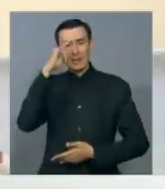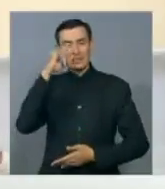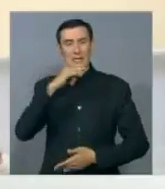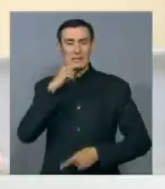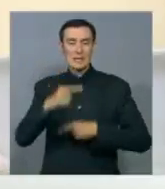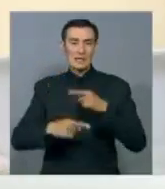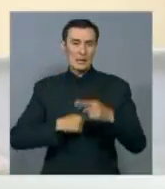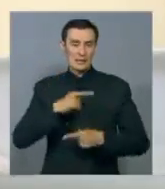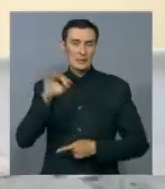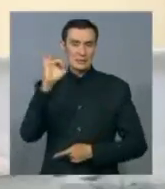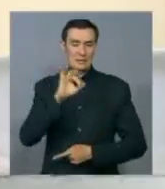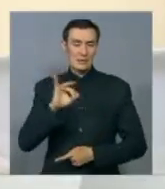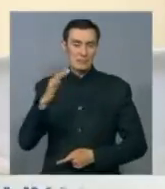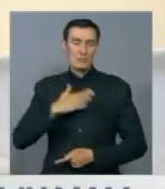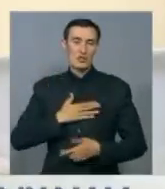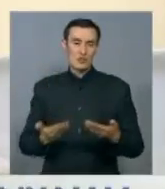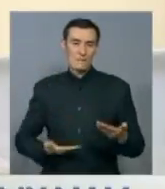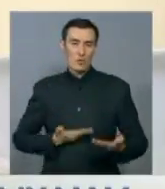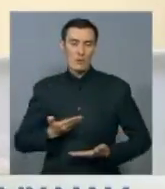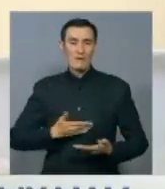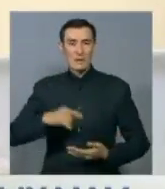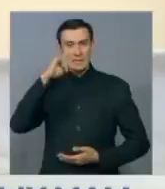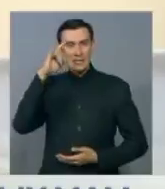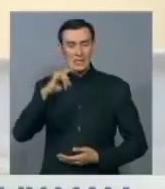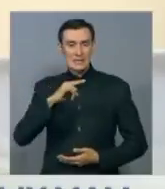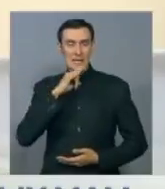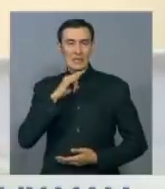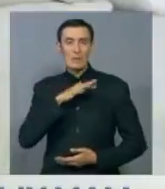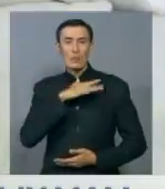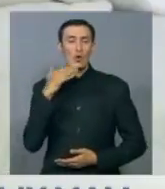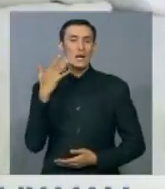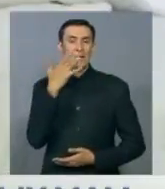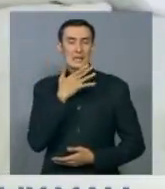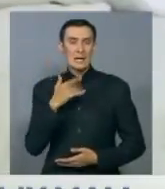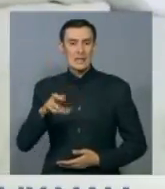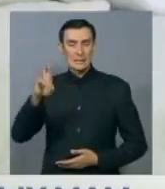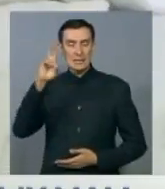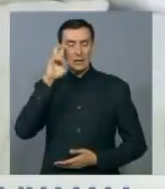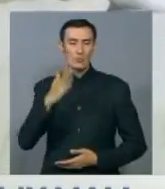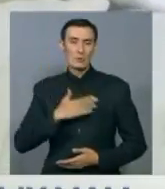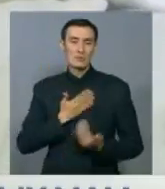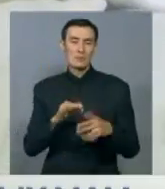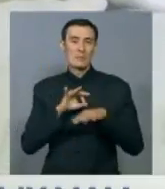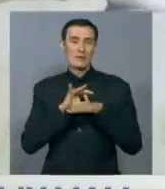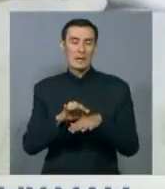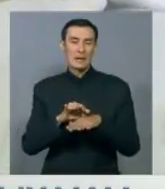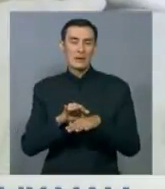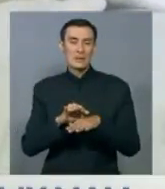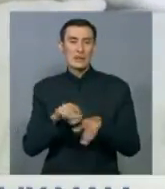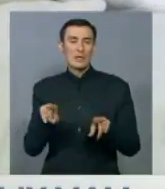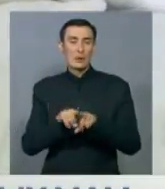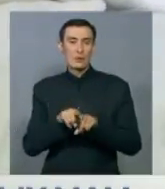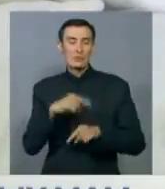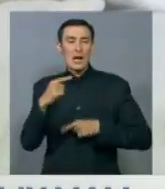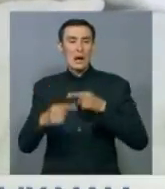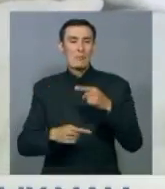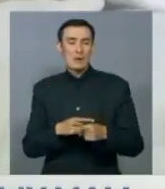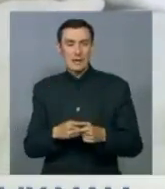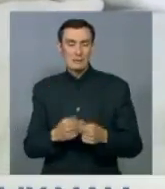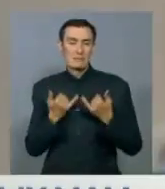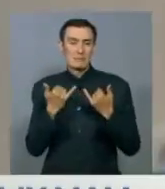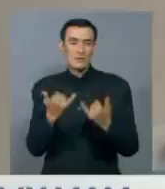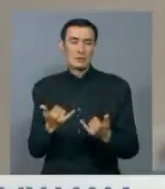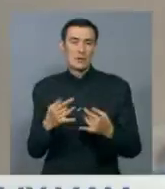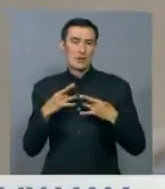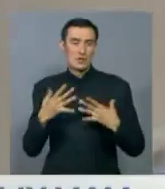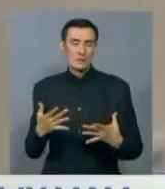свои корни, потому что мы живем в Казахстане. Многонациональной стране. И вот сегодня мы провели обряд по такому торжественному